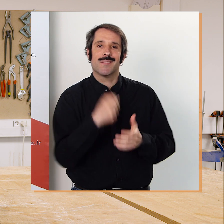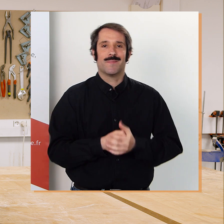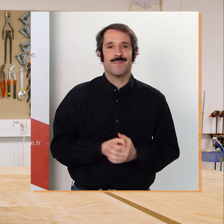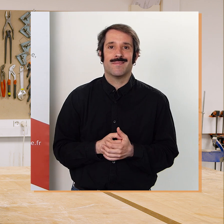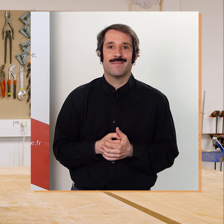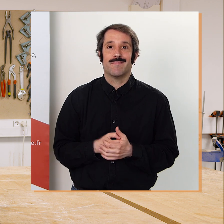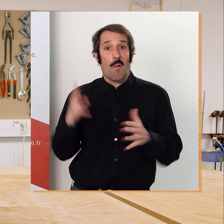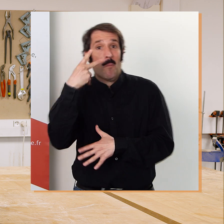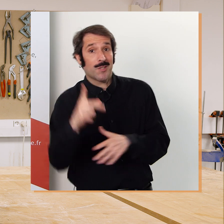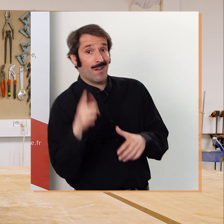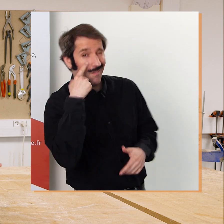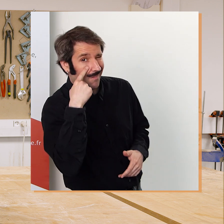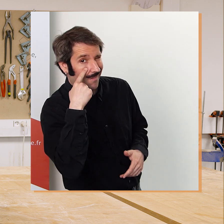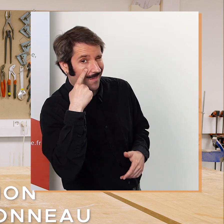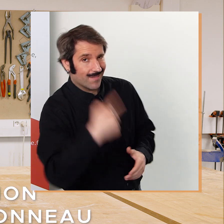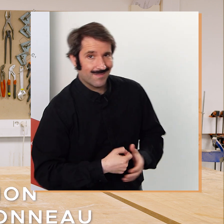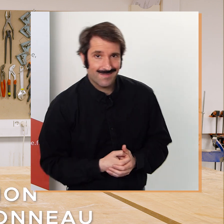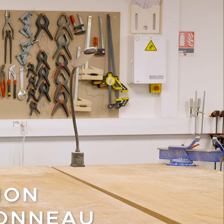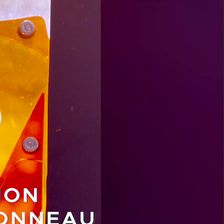utilisateurs. À vos projets!